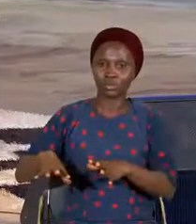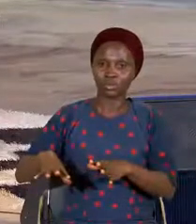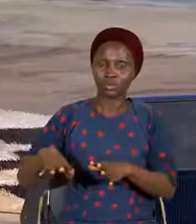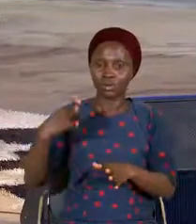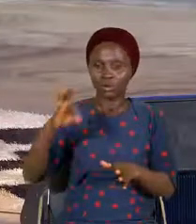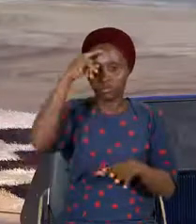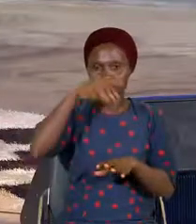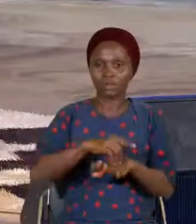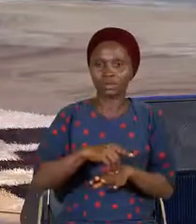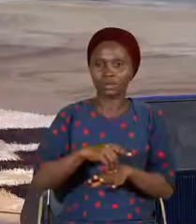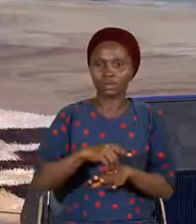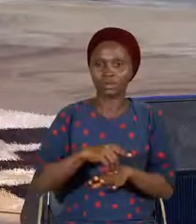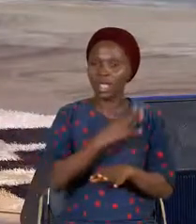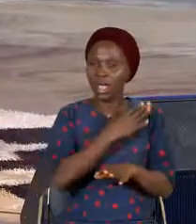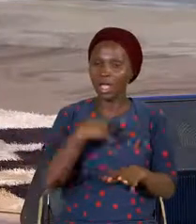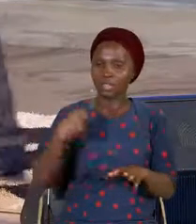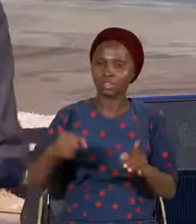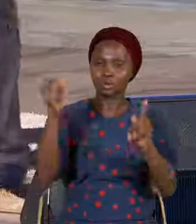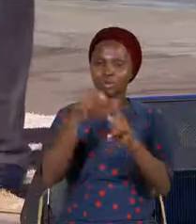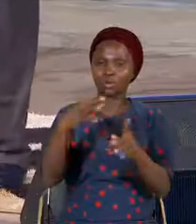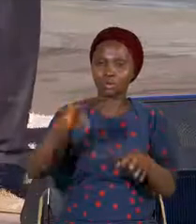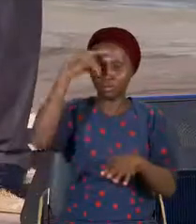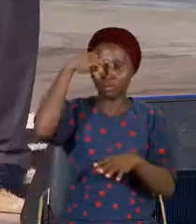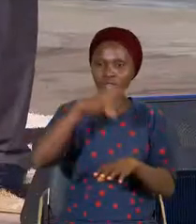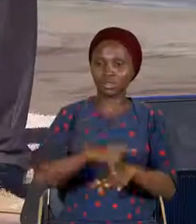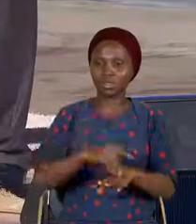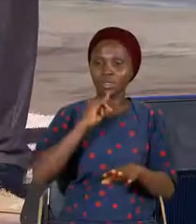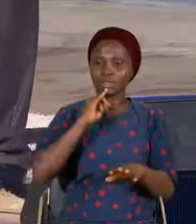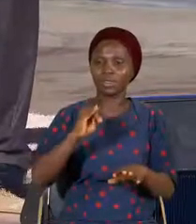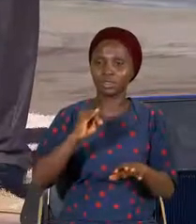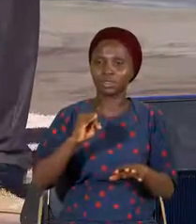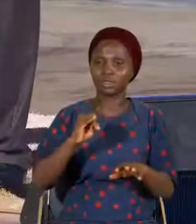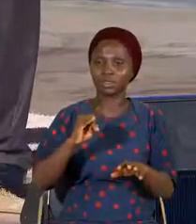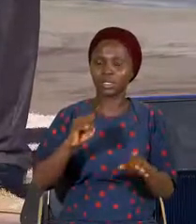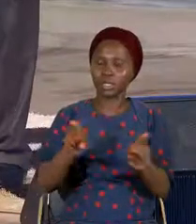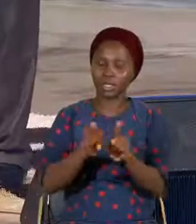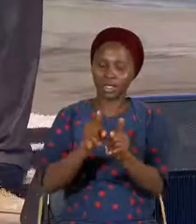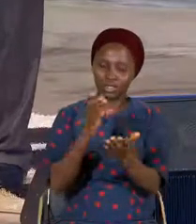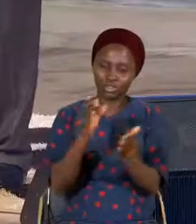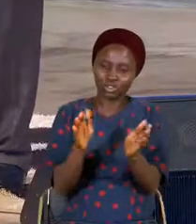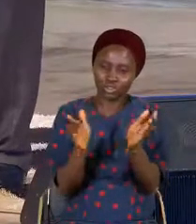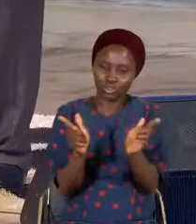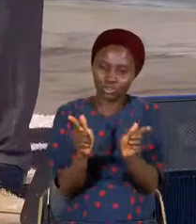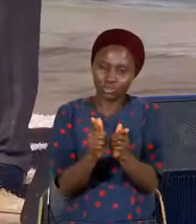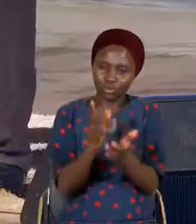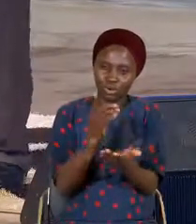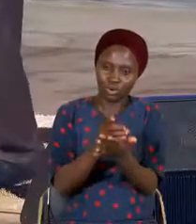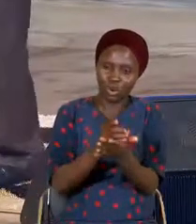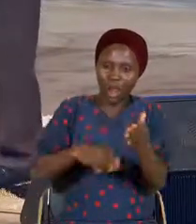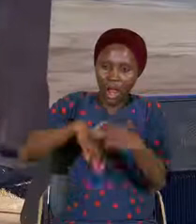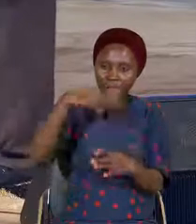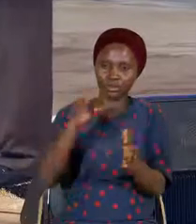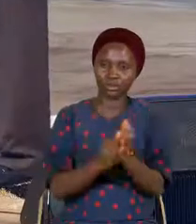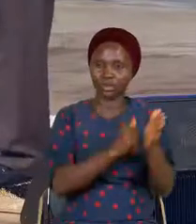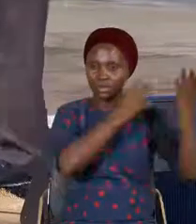livre est comme l'océan de sagesse. Et la parole de sagesse est comme une petite coupe d'eau